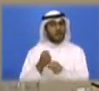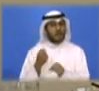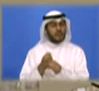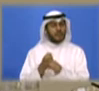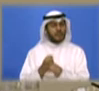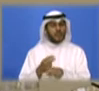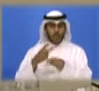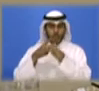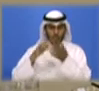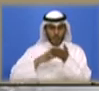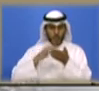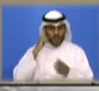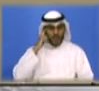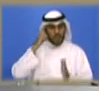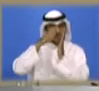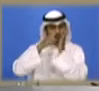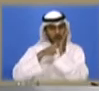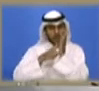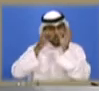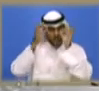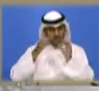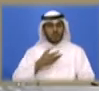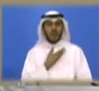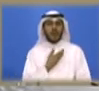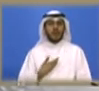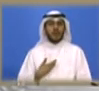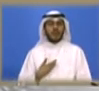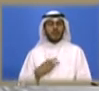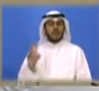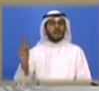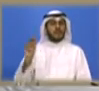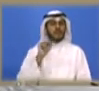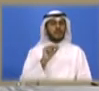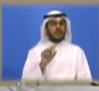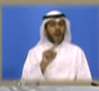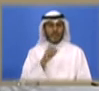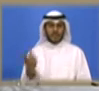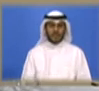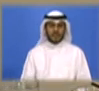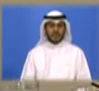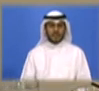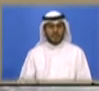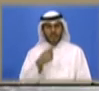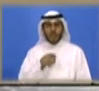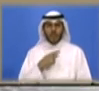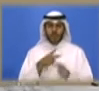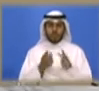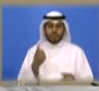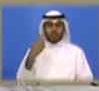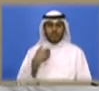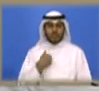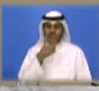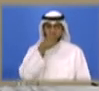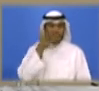يعني الكويت أصدرت قانون لتنظيم الحج، يمكن الدولة الوحيدة التي يوجد لديها قانون لتنظيم شؤون الحج، وهذا القانون صدر